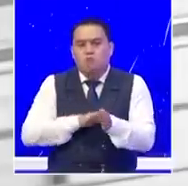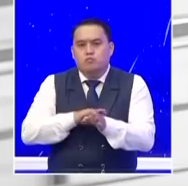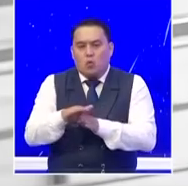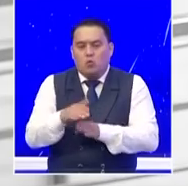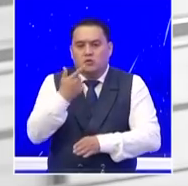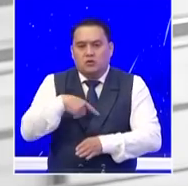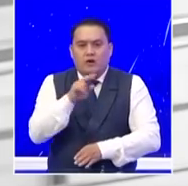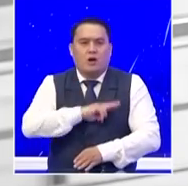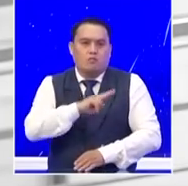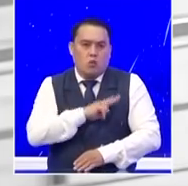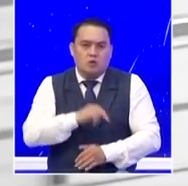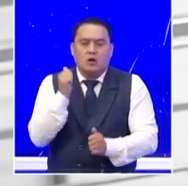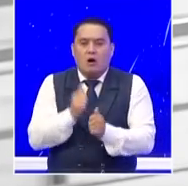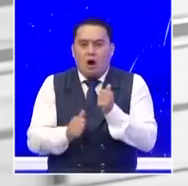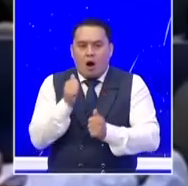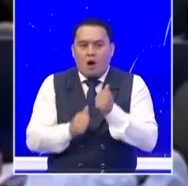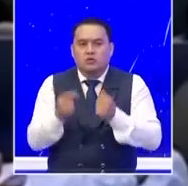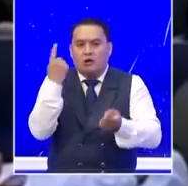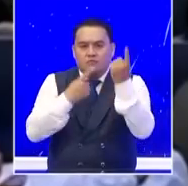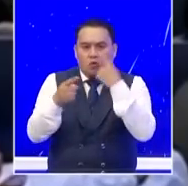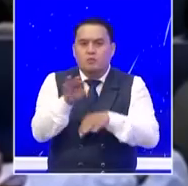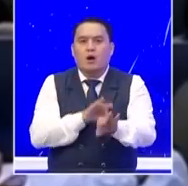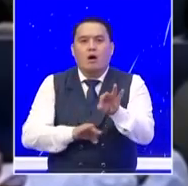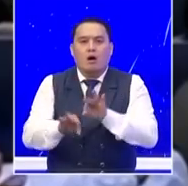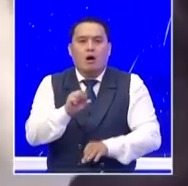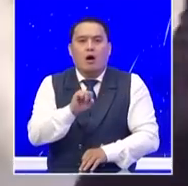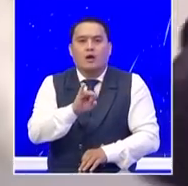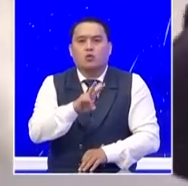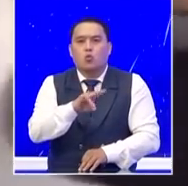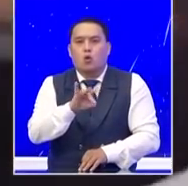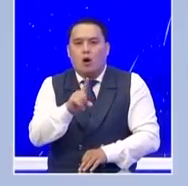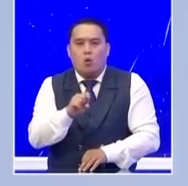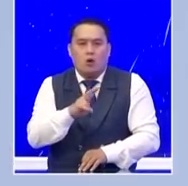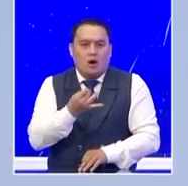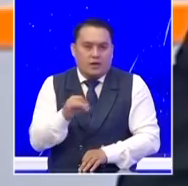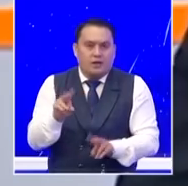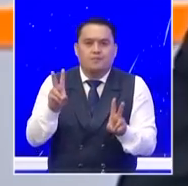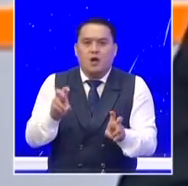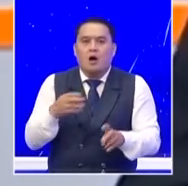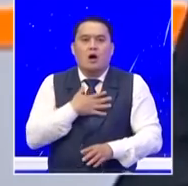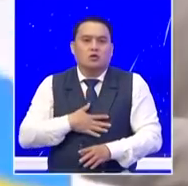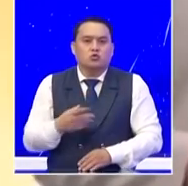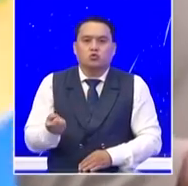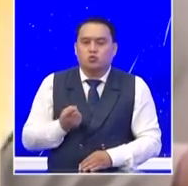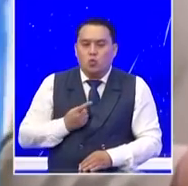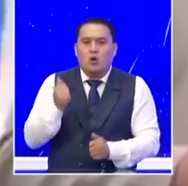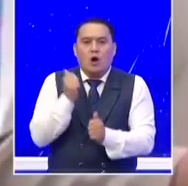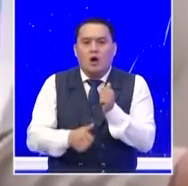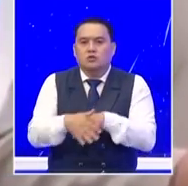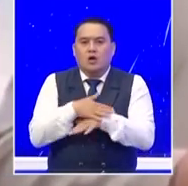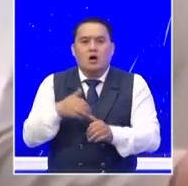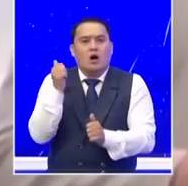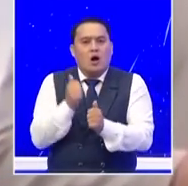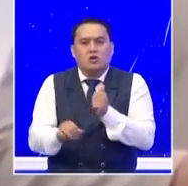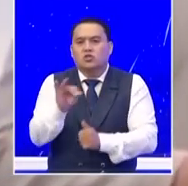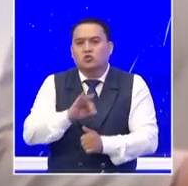отдавая себя работе. Каждый выпуск его авторского проекта «Айтуға оңай» жители страны ждали с особым трепетом. В каждом выпуске